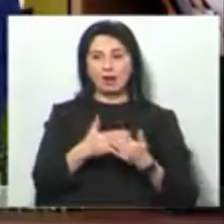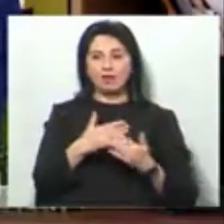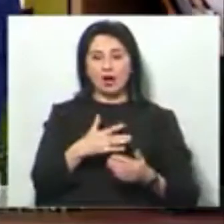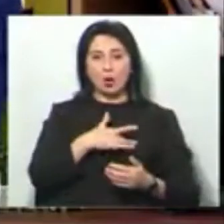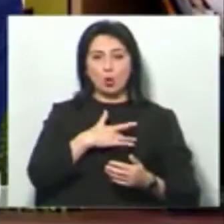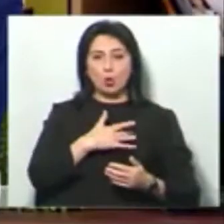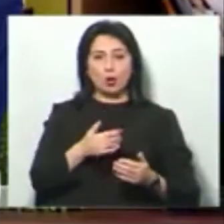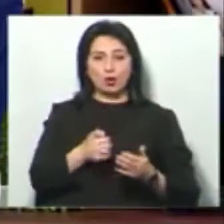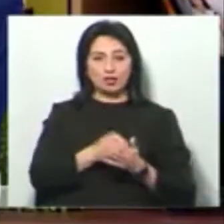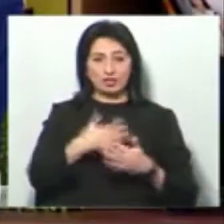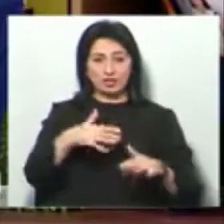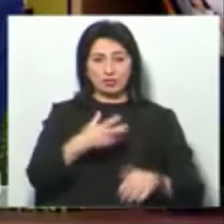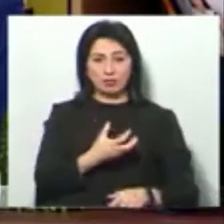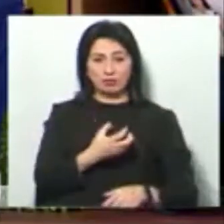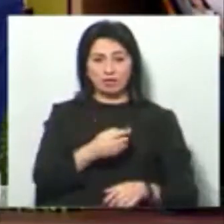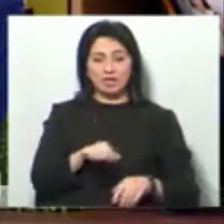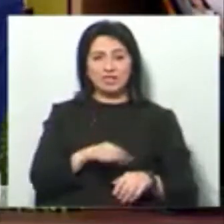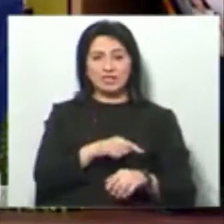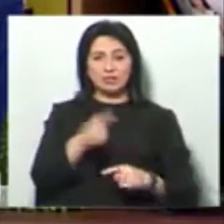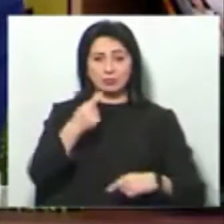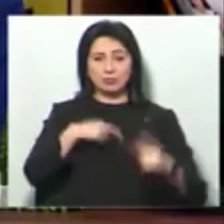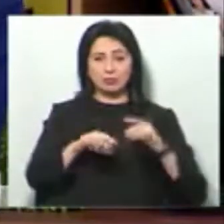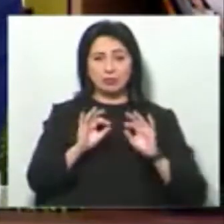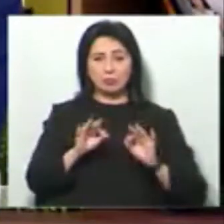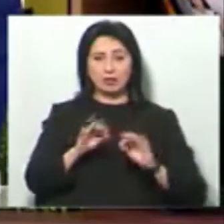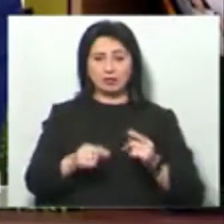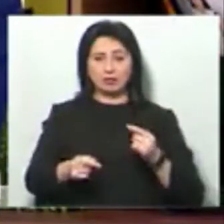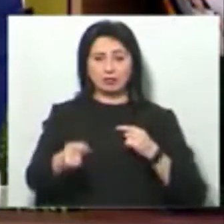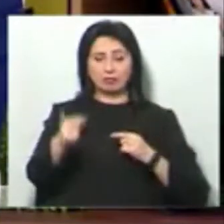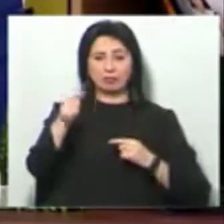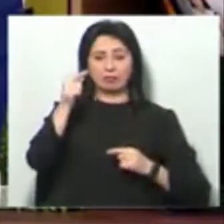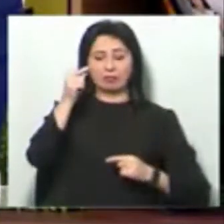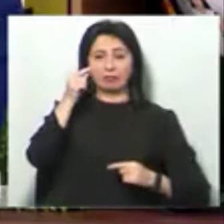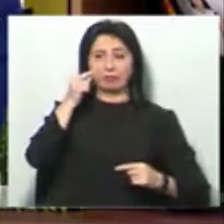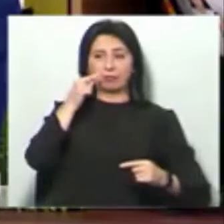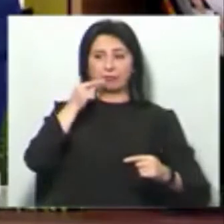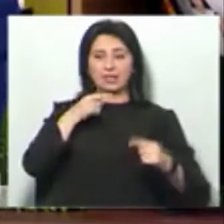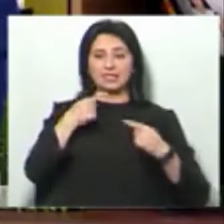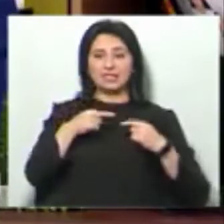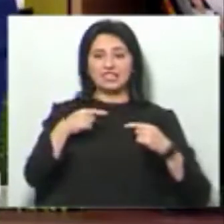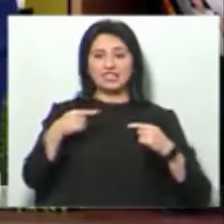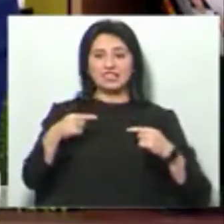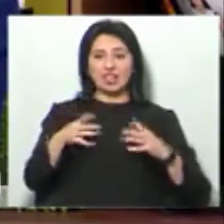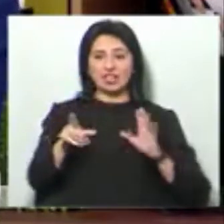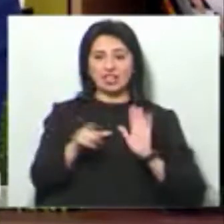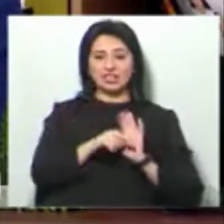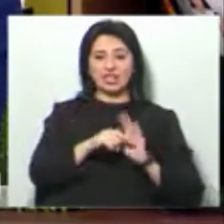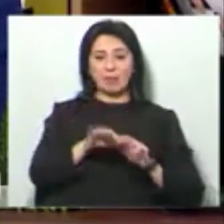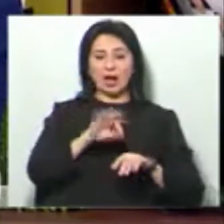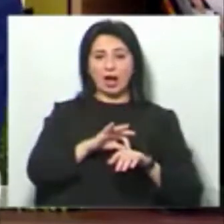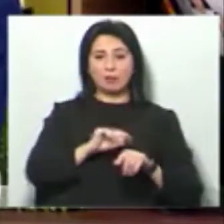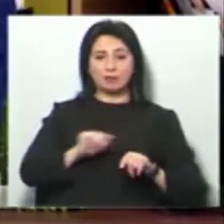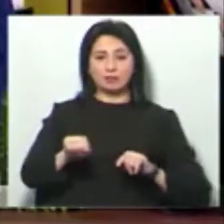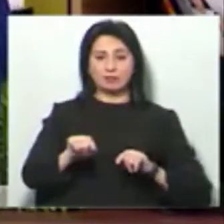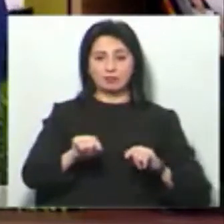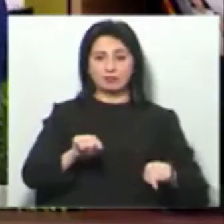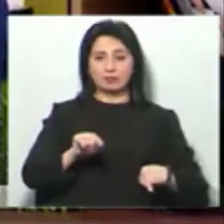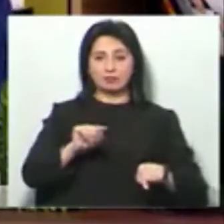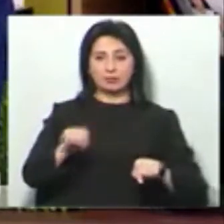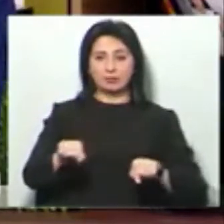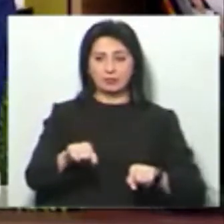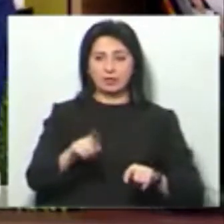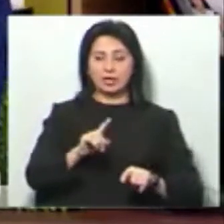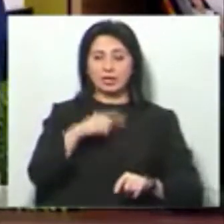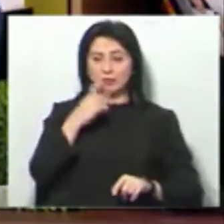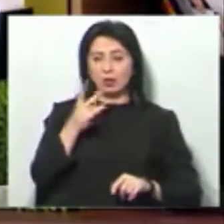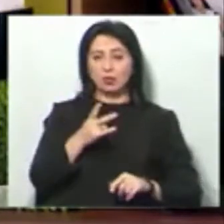უკმარისობისათვის არის დამახასიათებელი ეს იზოლირებულად არ არის სხვადასხვა თანხლები დაავადებები აქვს და სხვადასხვა თანხლები დაავადებები რა